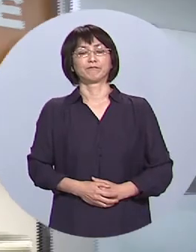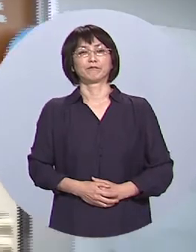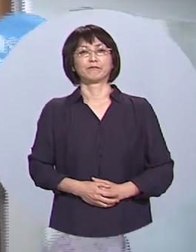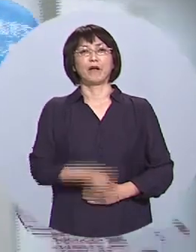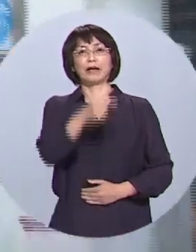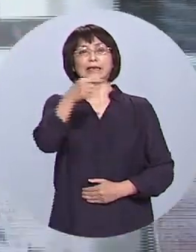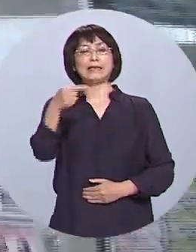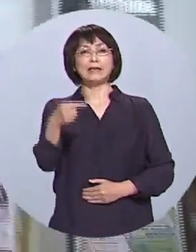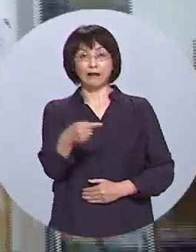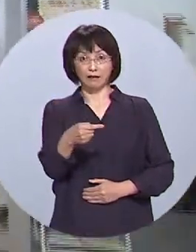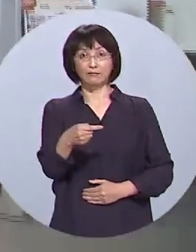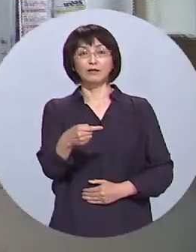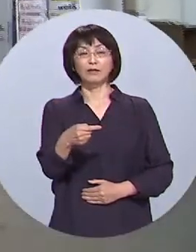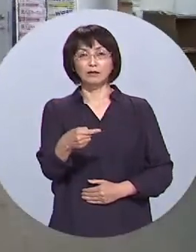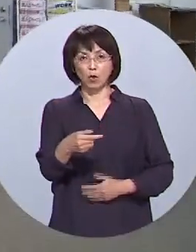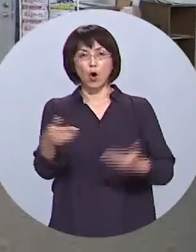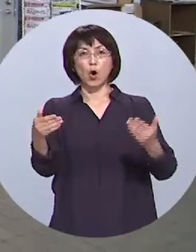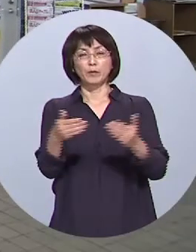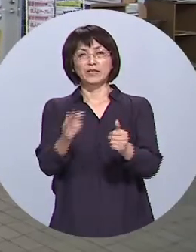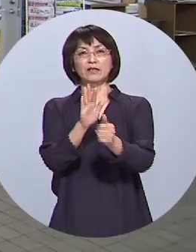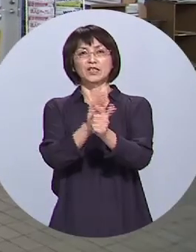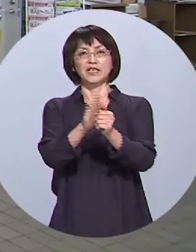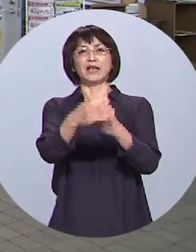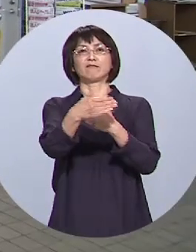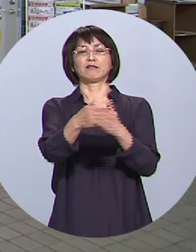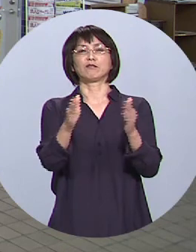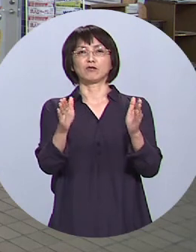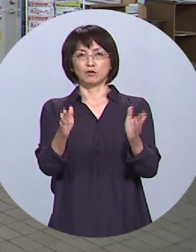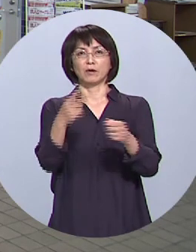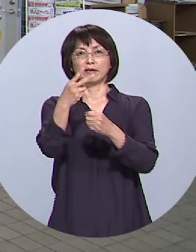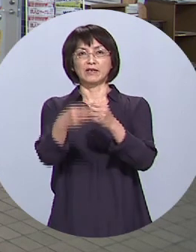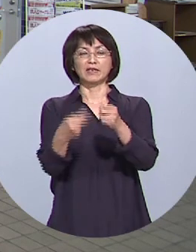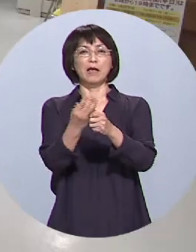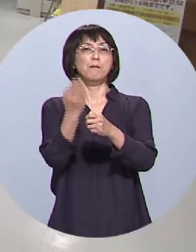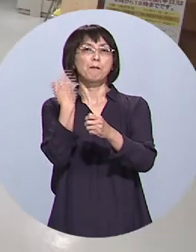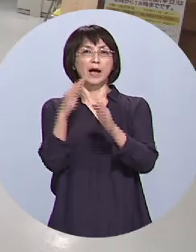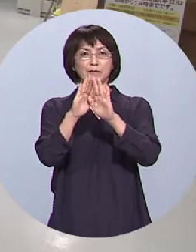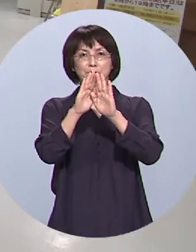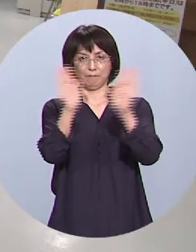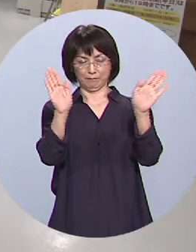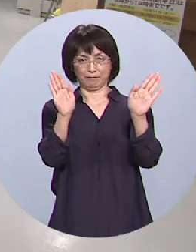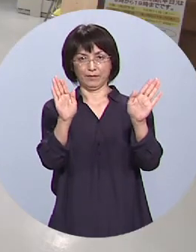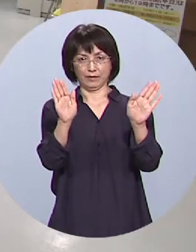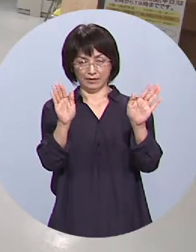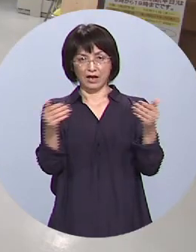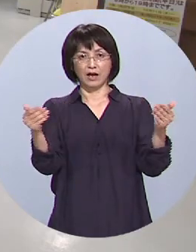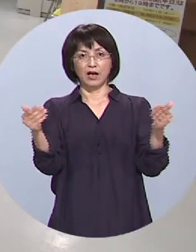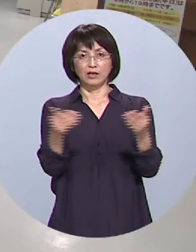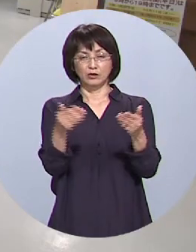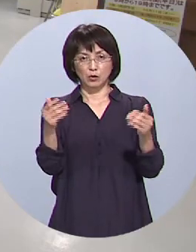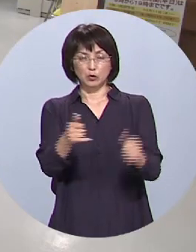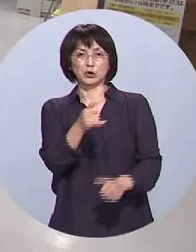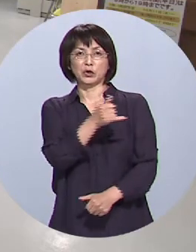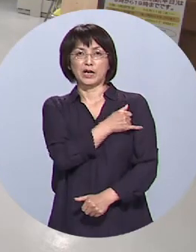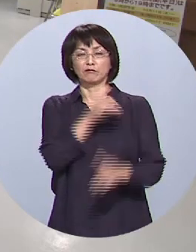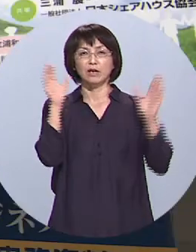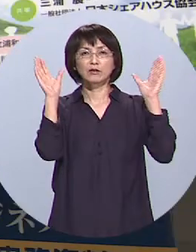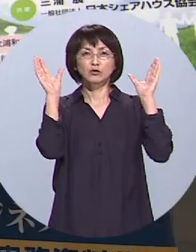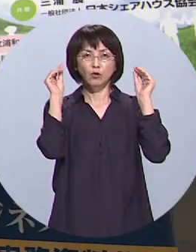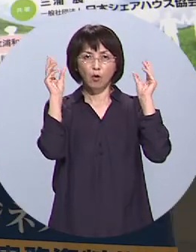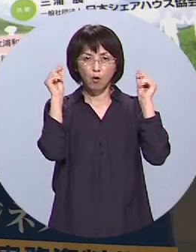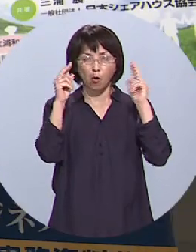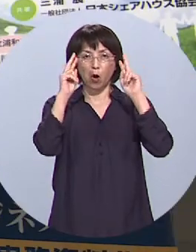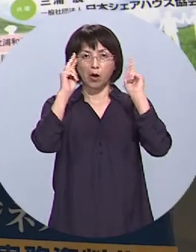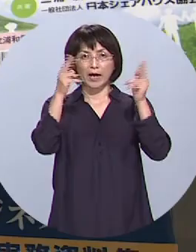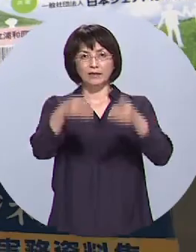1階のフロアにあるビジネス支援室、2年前に開設されビジネスに役立つ情報や起業を目指す人